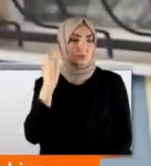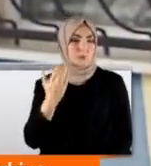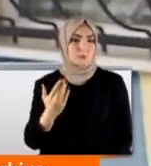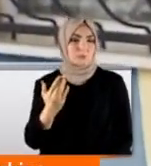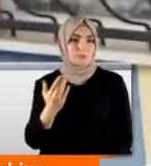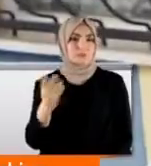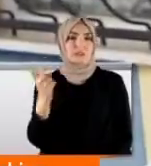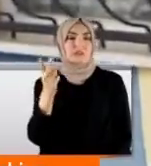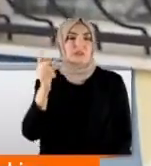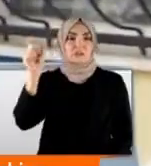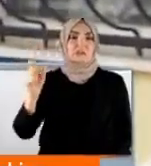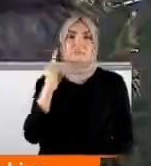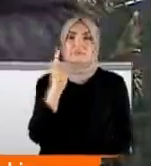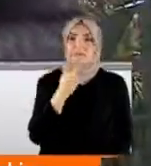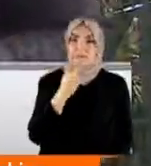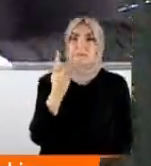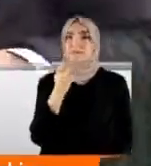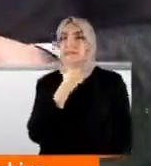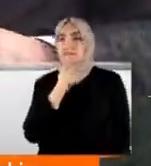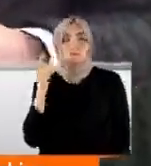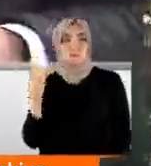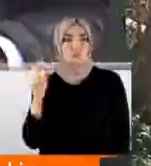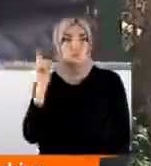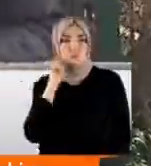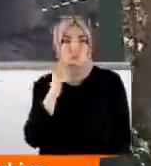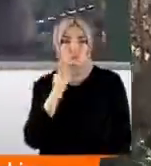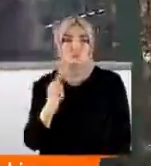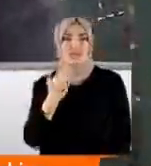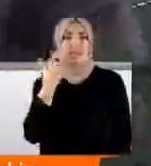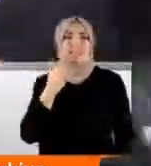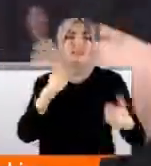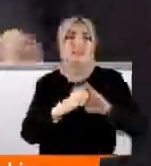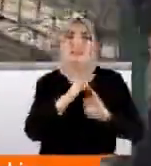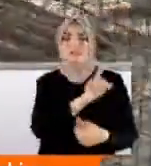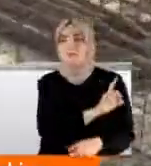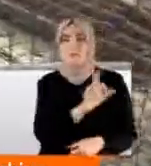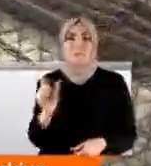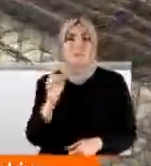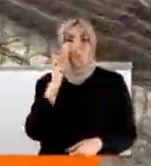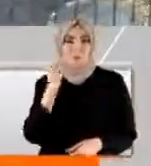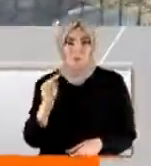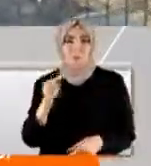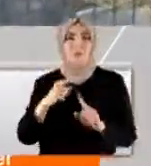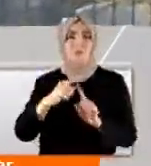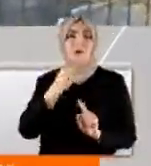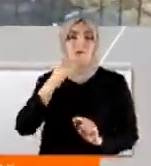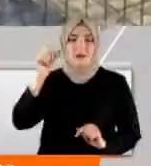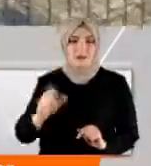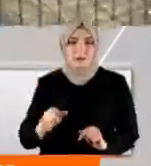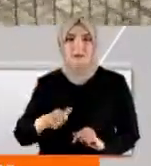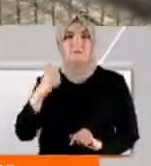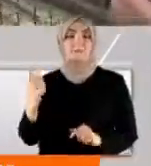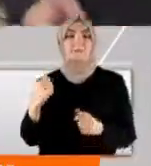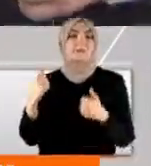2 kişi vurulmuş. Bir kadın, bir erkek. Eski eşinin silahından çıkan kurşundan isabet ettiği Tülay Aksu ve Mesut Sivil burada kanlar içinde yere